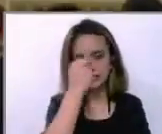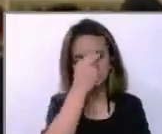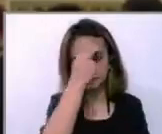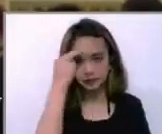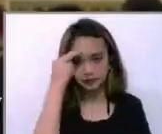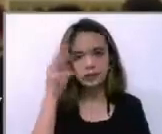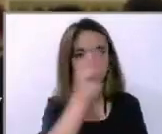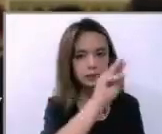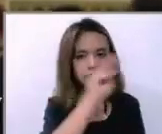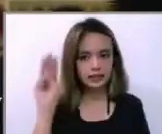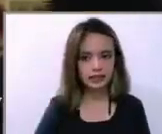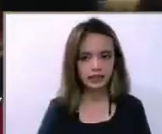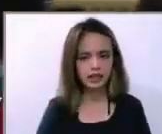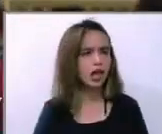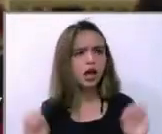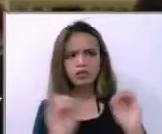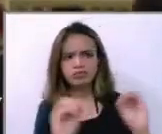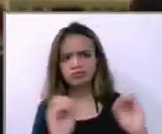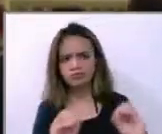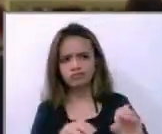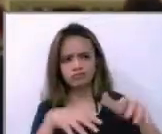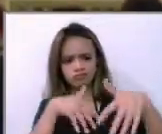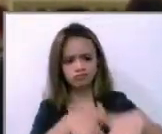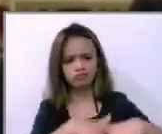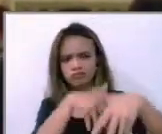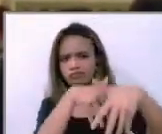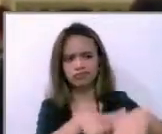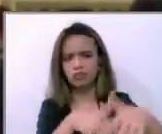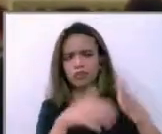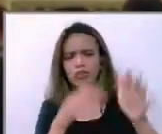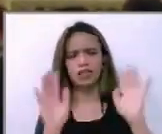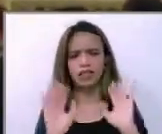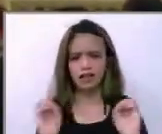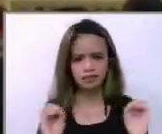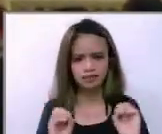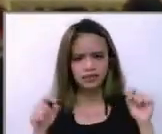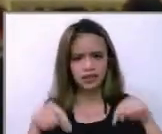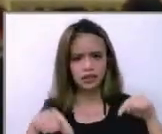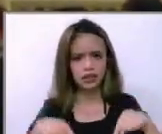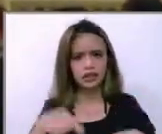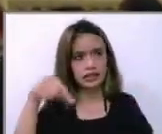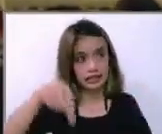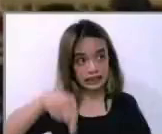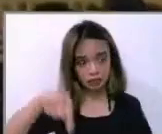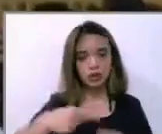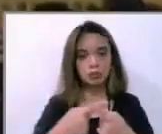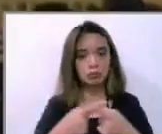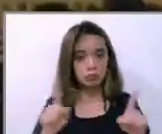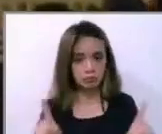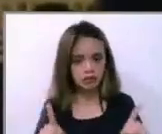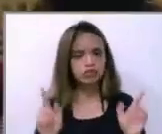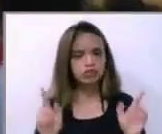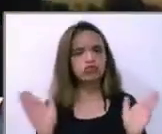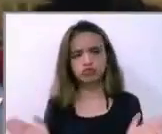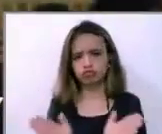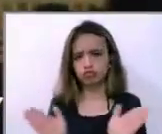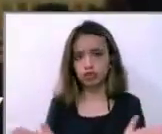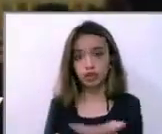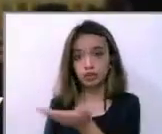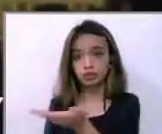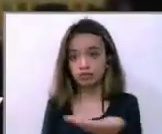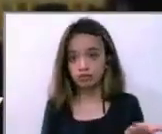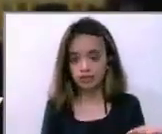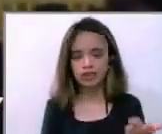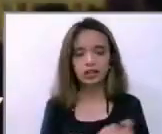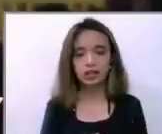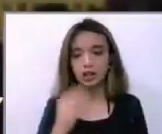traslasyon, walang prosesyon na magaganap dito sa Quiapo, pero iniikayat namin yung nasa labas sa mga